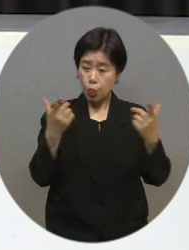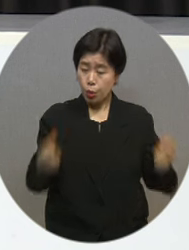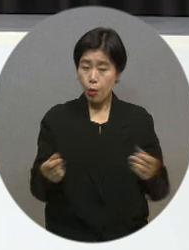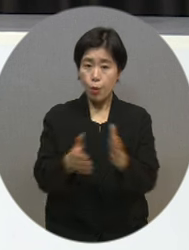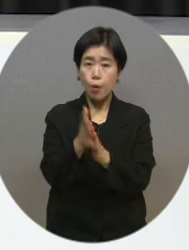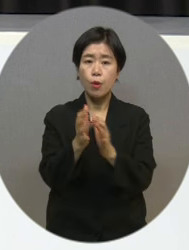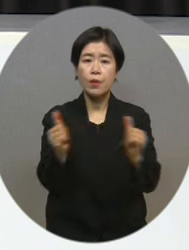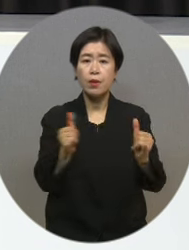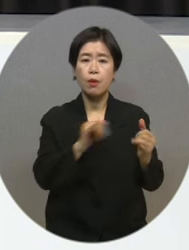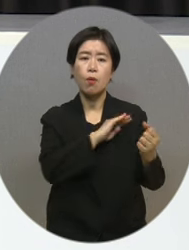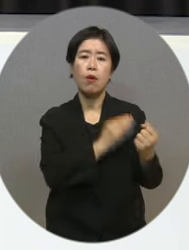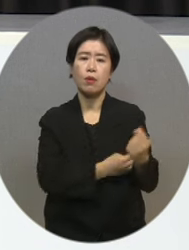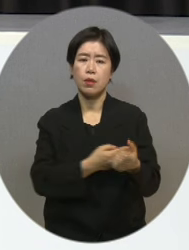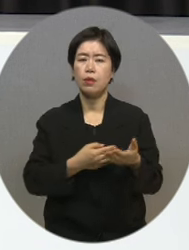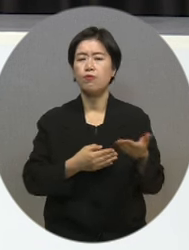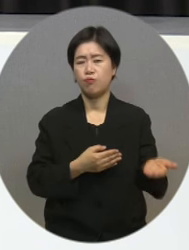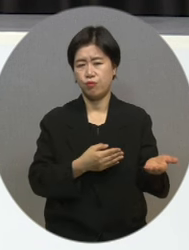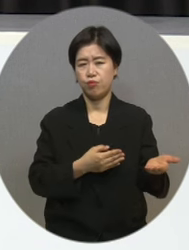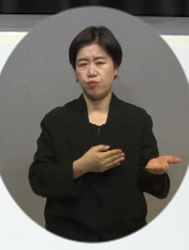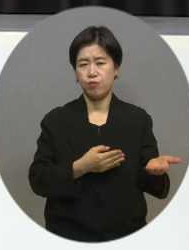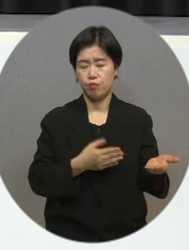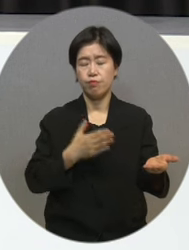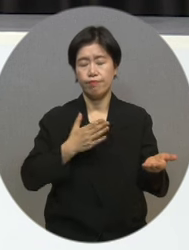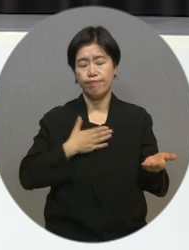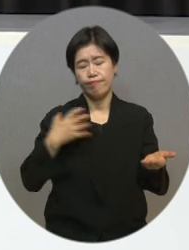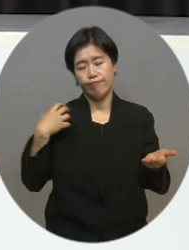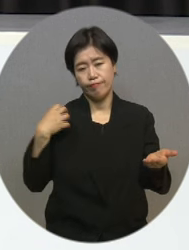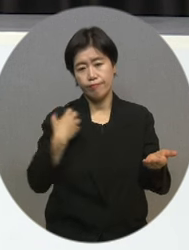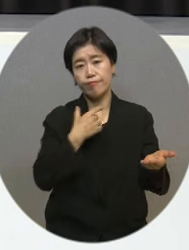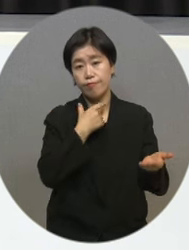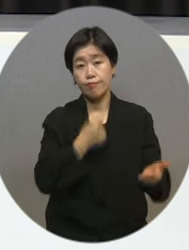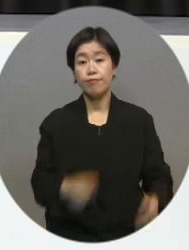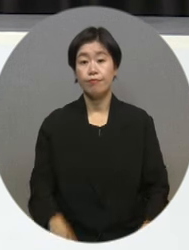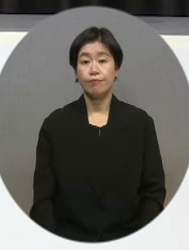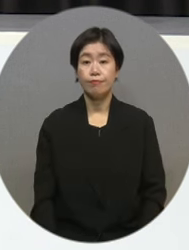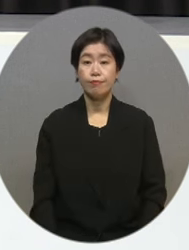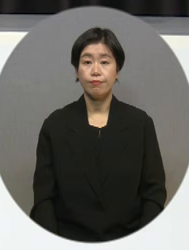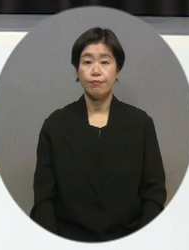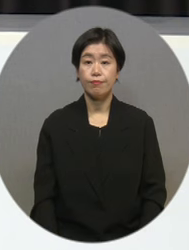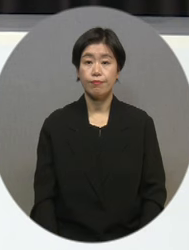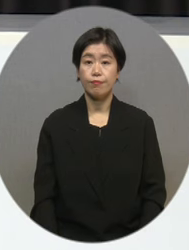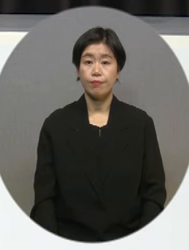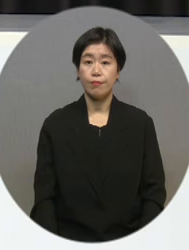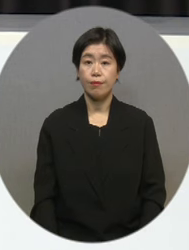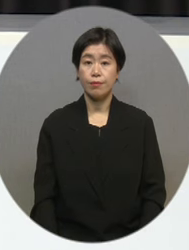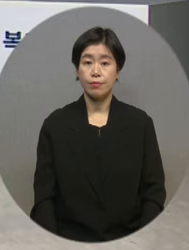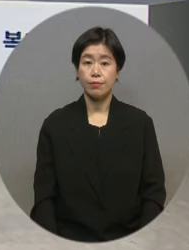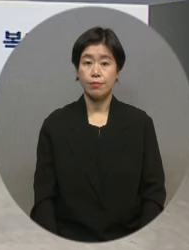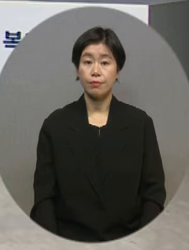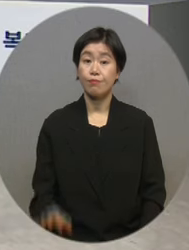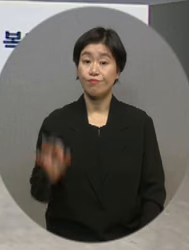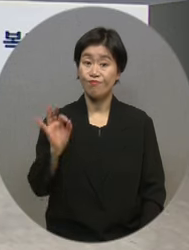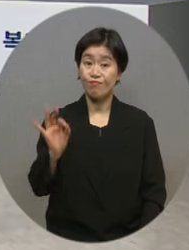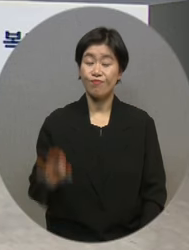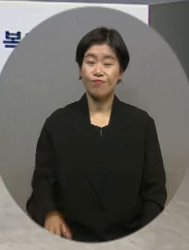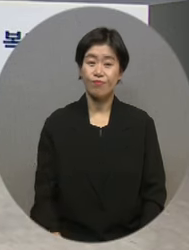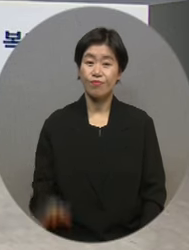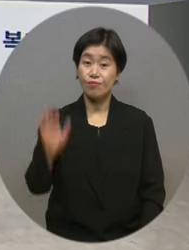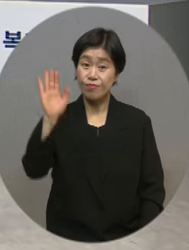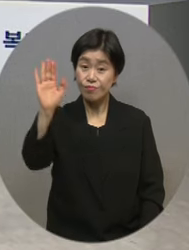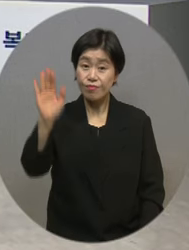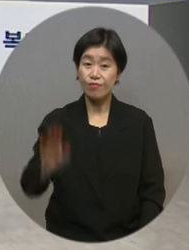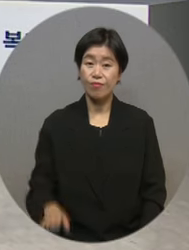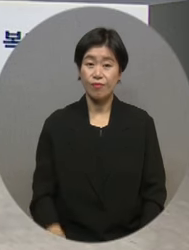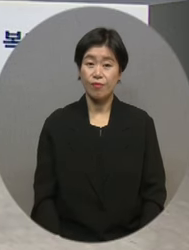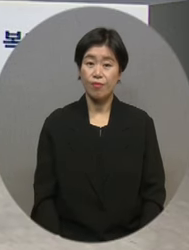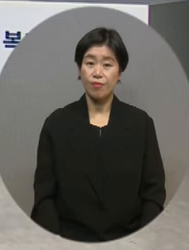것들이 저의 입법 과제가 되고 정책이 되어야 된다고 생각합니다. 예, 이제 앞으로 또